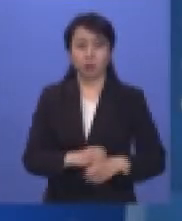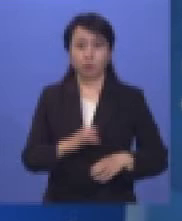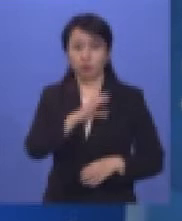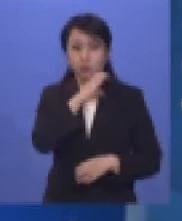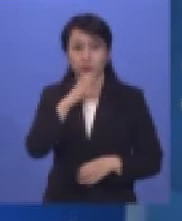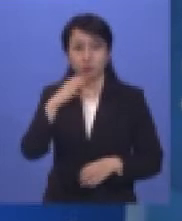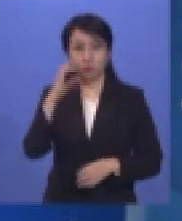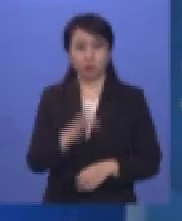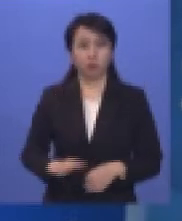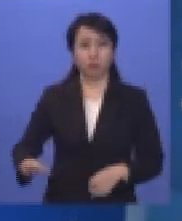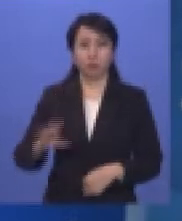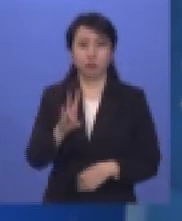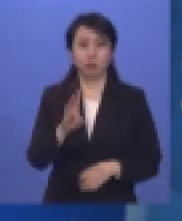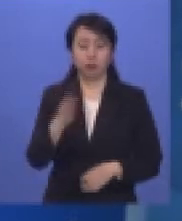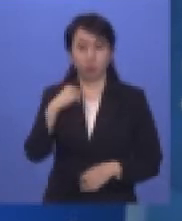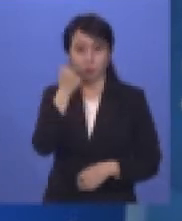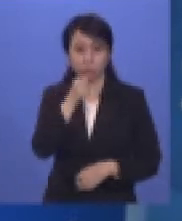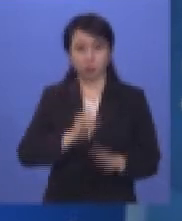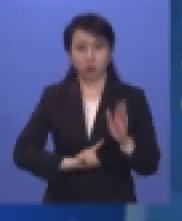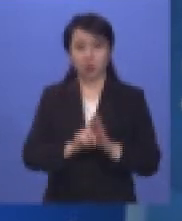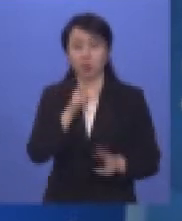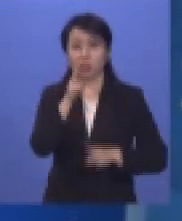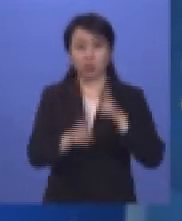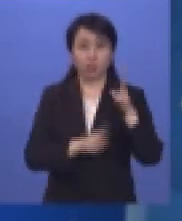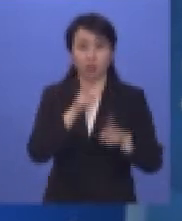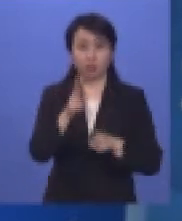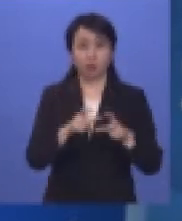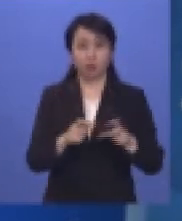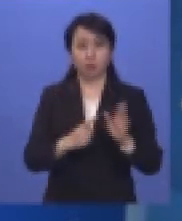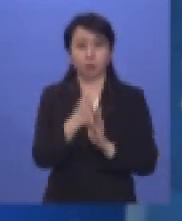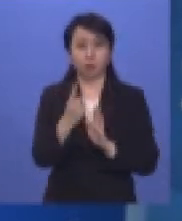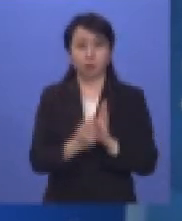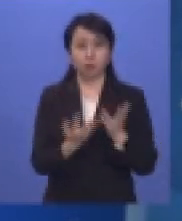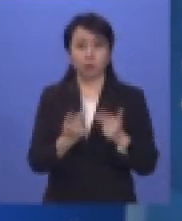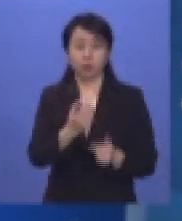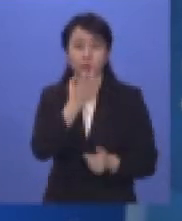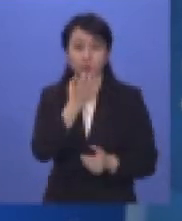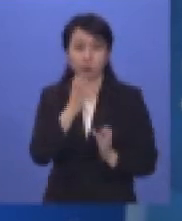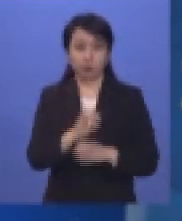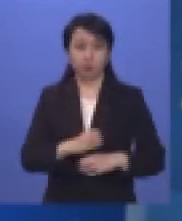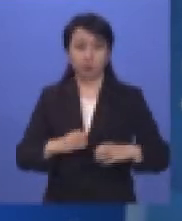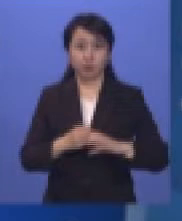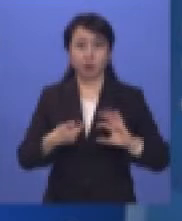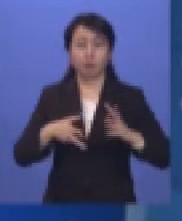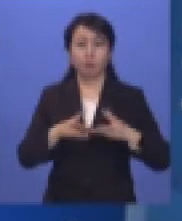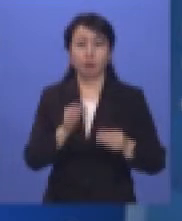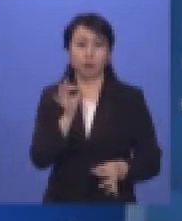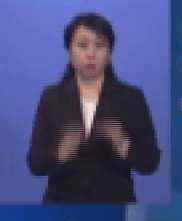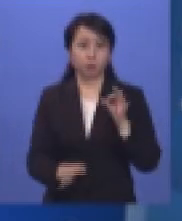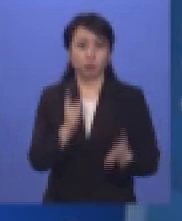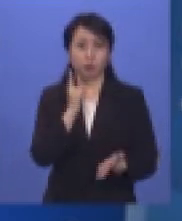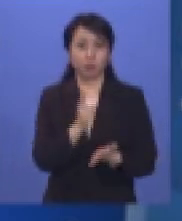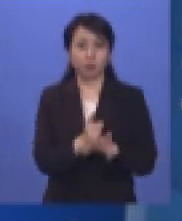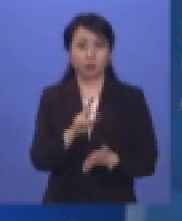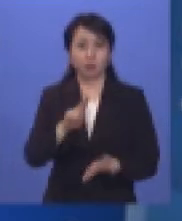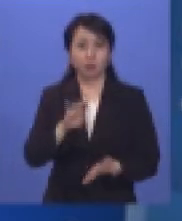естественных монополий региона с ноября прошлого года поступали жалобы горожан по вопросу начислений за тепловые потери. По итогам